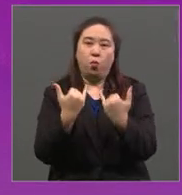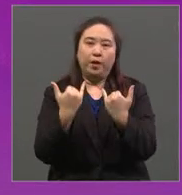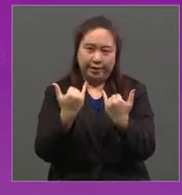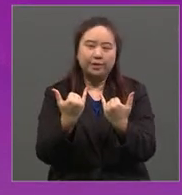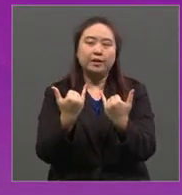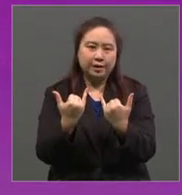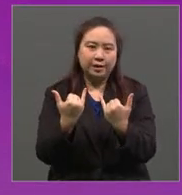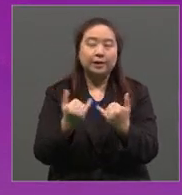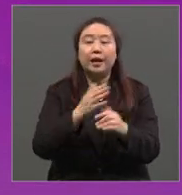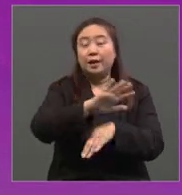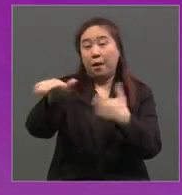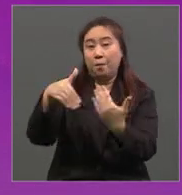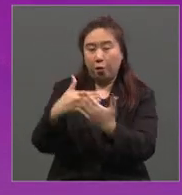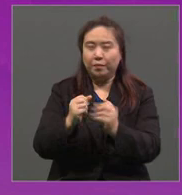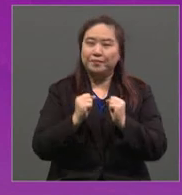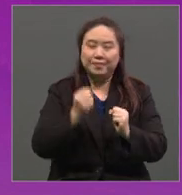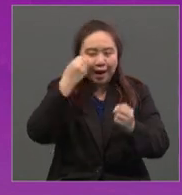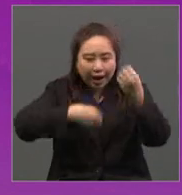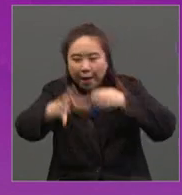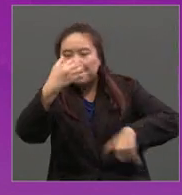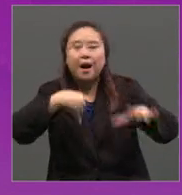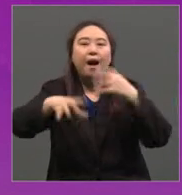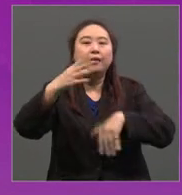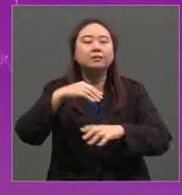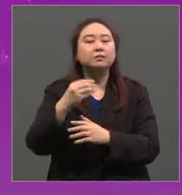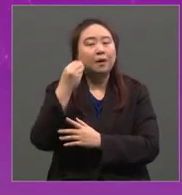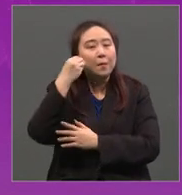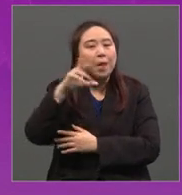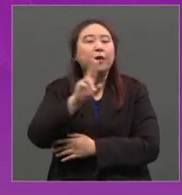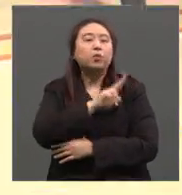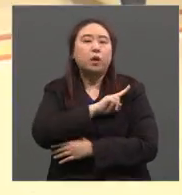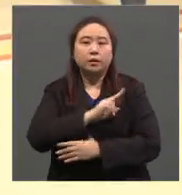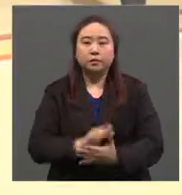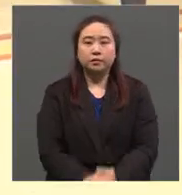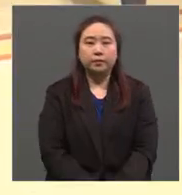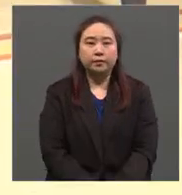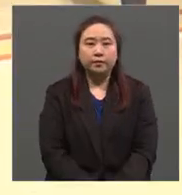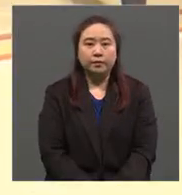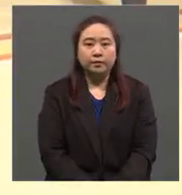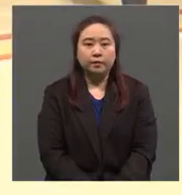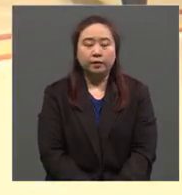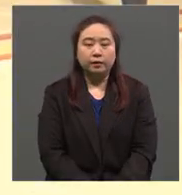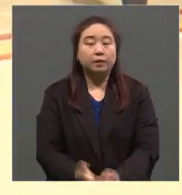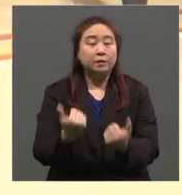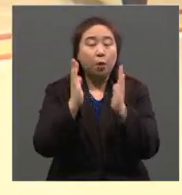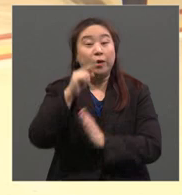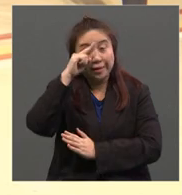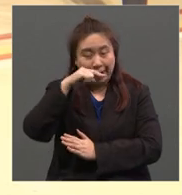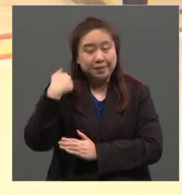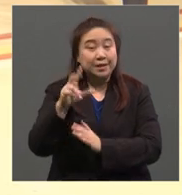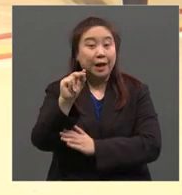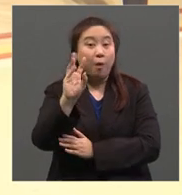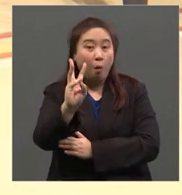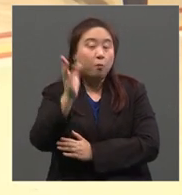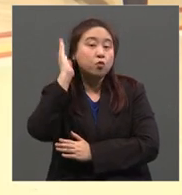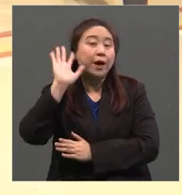าถึงขั้นตอนที่แต่ละท่านได้ทยอยเดินทางกลับสู่ภูมิลำเนาของแต่ละคนแล้วนะครับในกลุ่มคนไทย36คน